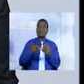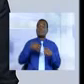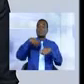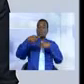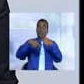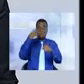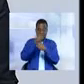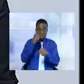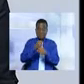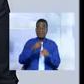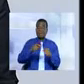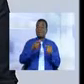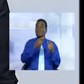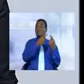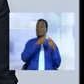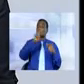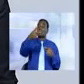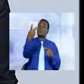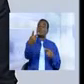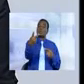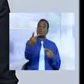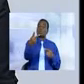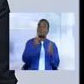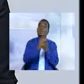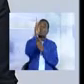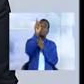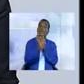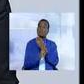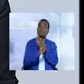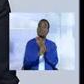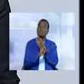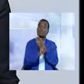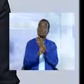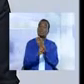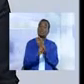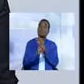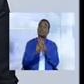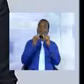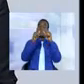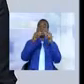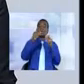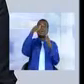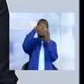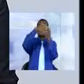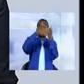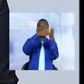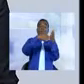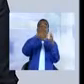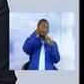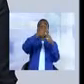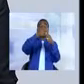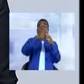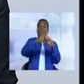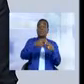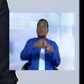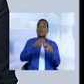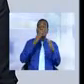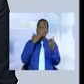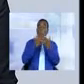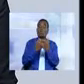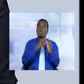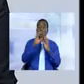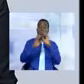branle. Dès le 2 décembre, l'affichage va avoir lieu. Les procédures, une bonne